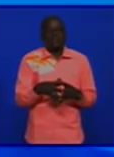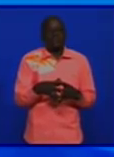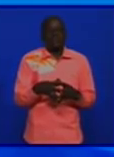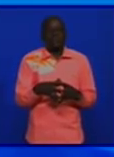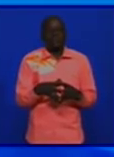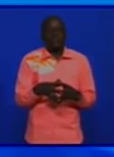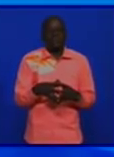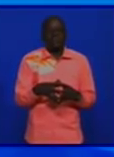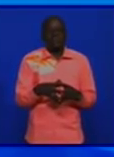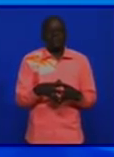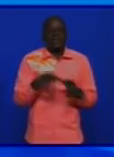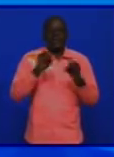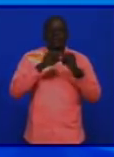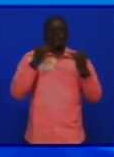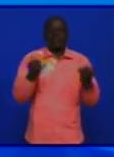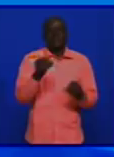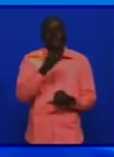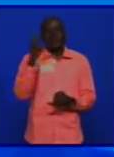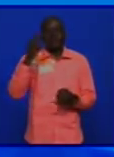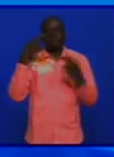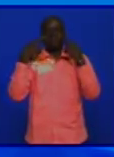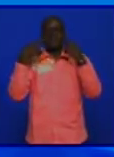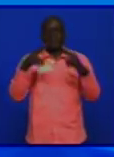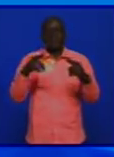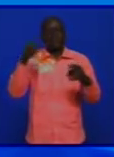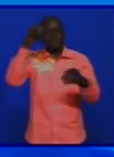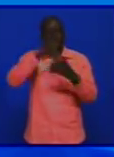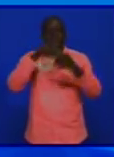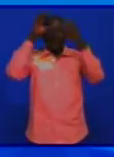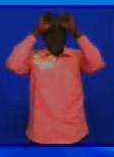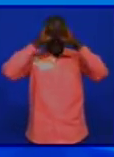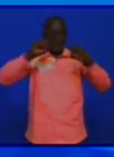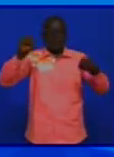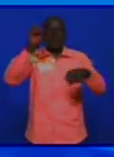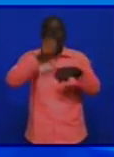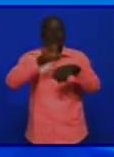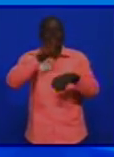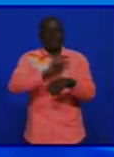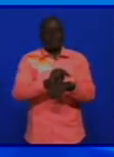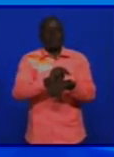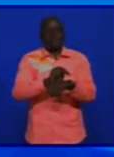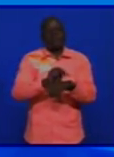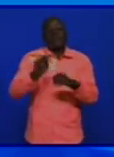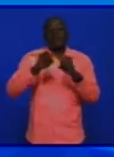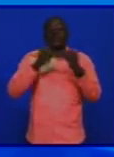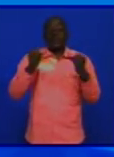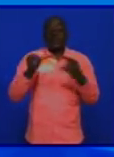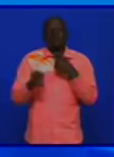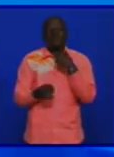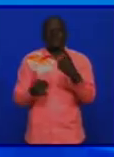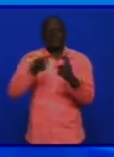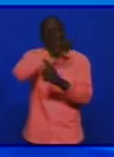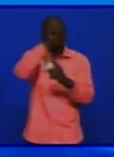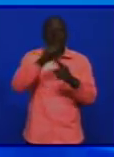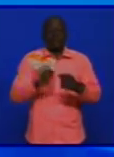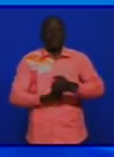Les quotidiens burkinabés jettent un regard croisé sur la présidentielle au Cameroun. Les parutions de ce jour évoquent surtout la situation sécuritaire,